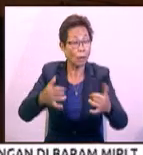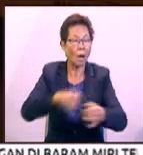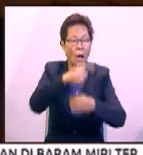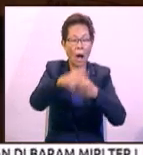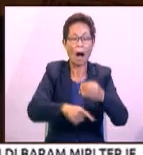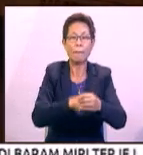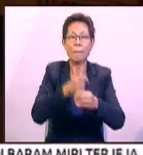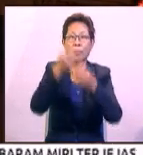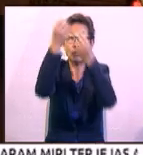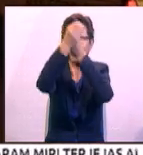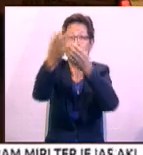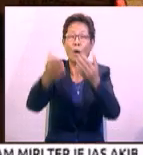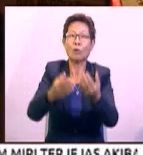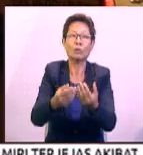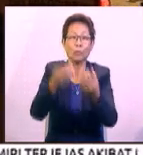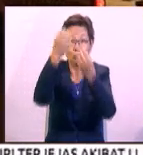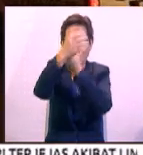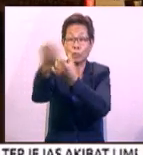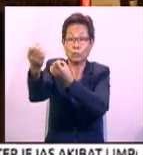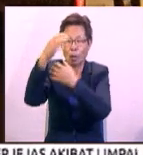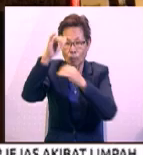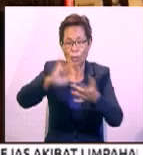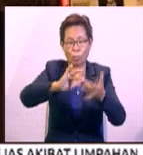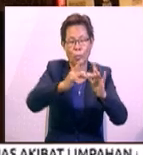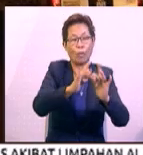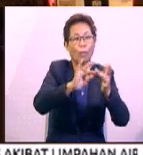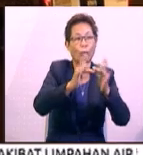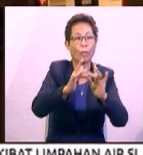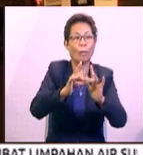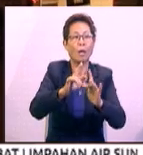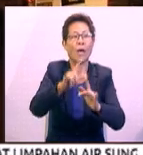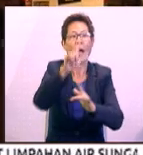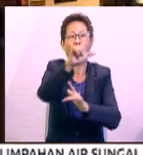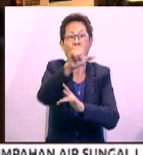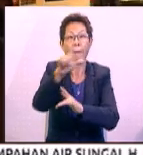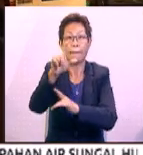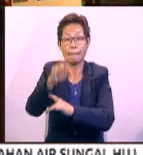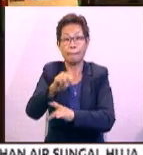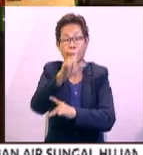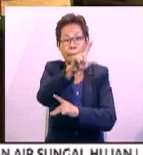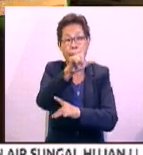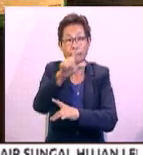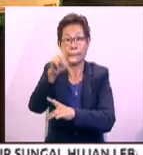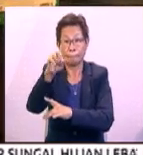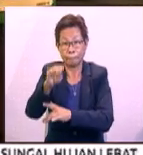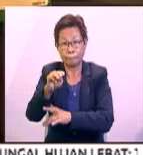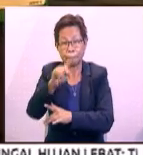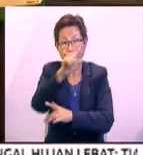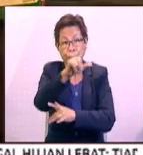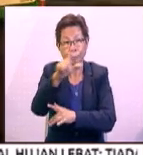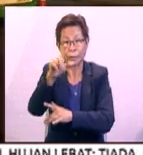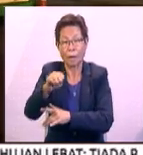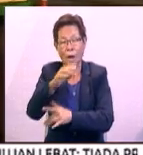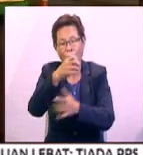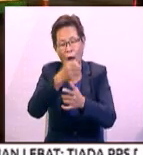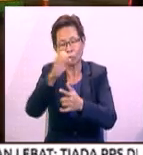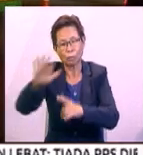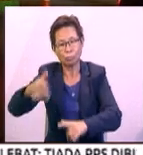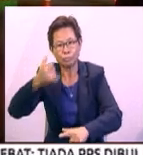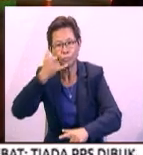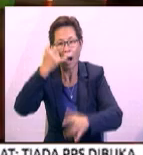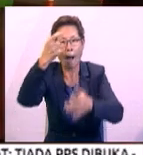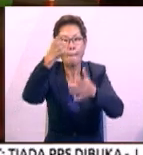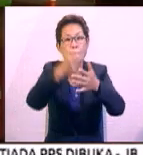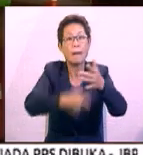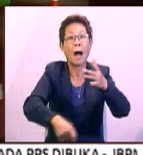info trafik, anda boleh layari laman sesawang lembaga Lebuh Raya Malaysia dan juga boleh menghubungi Plus